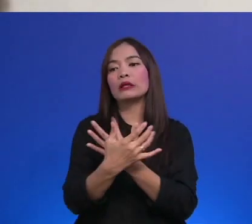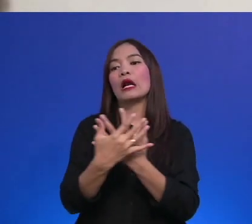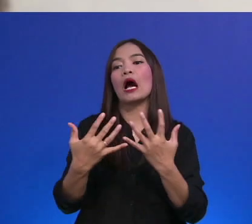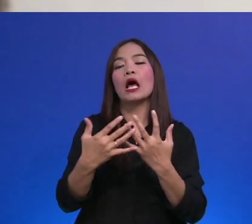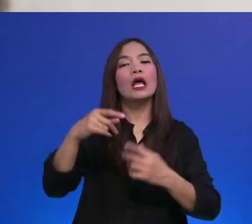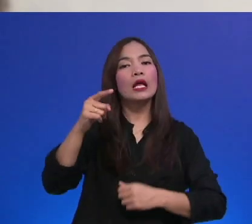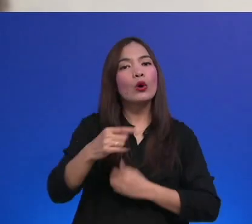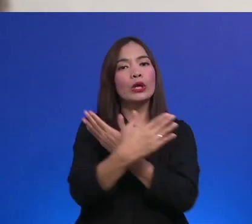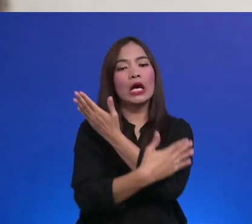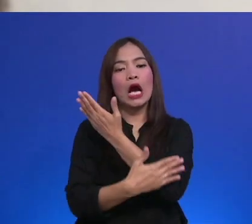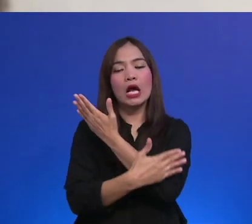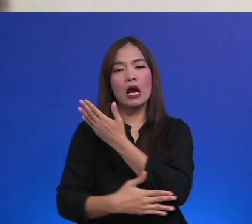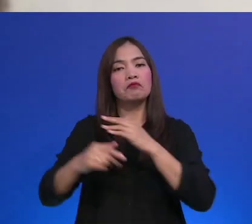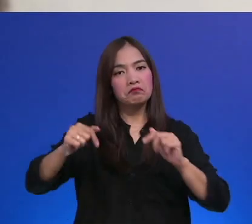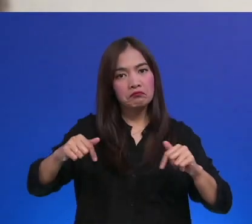beragama